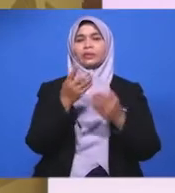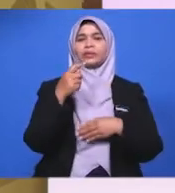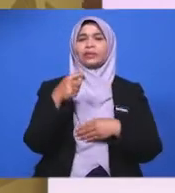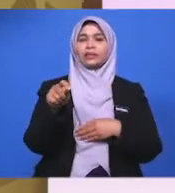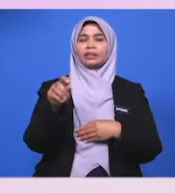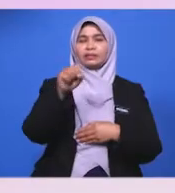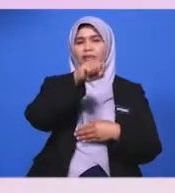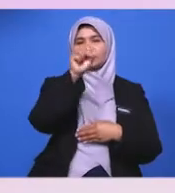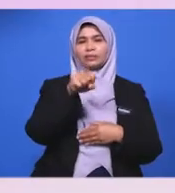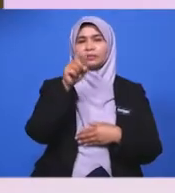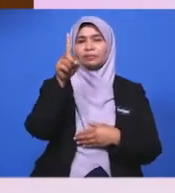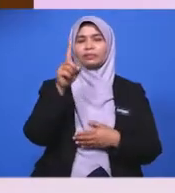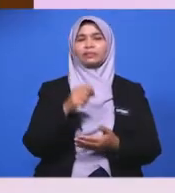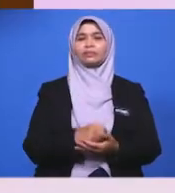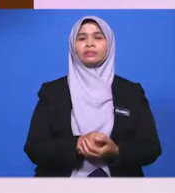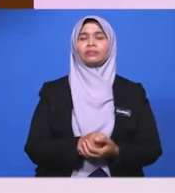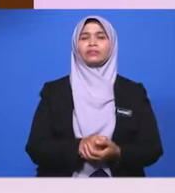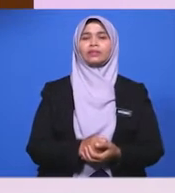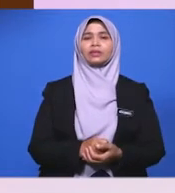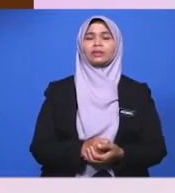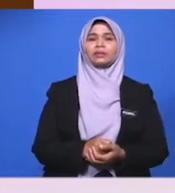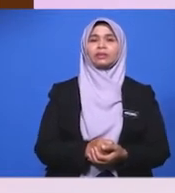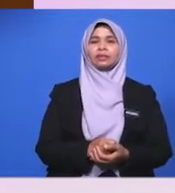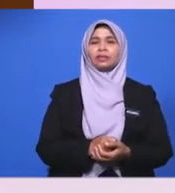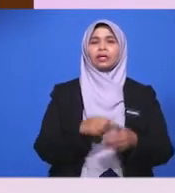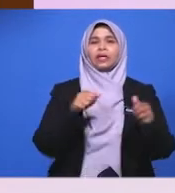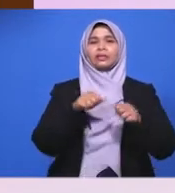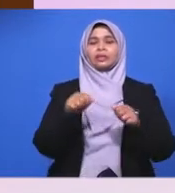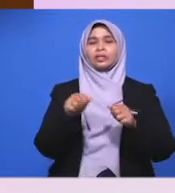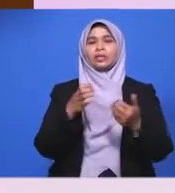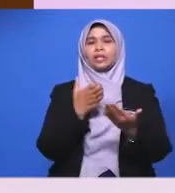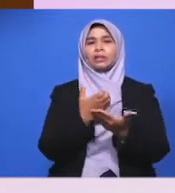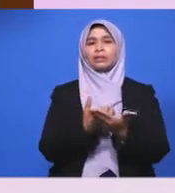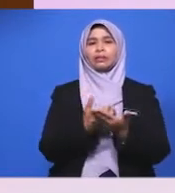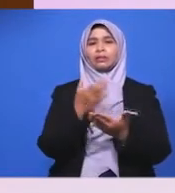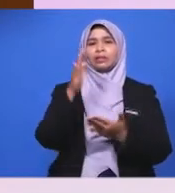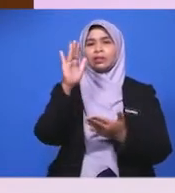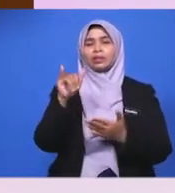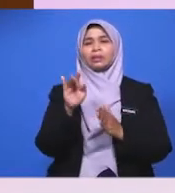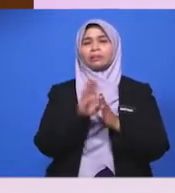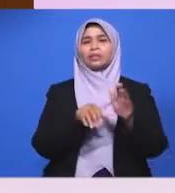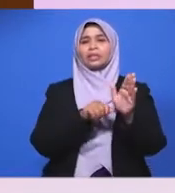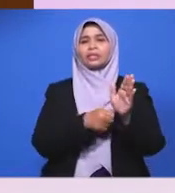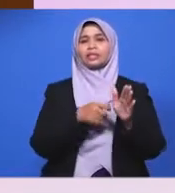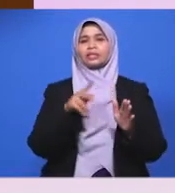yang pertama. Aktiviti ekonomi yang berasaskan bahan